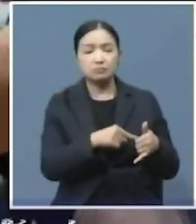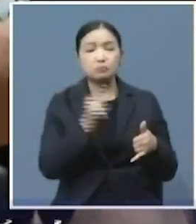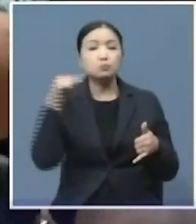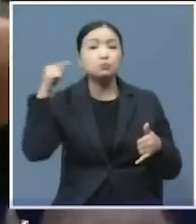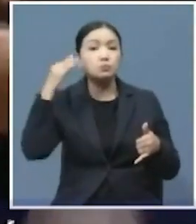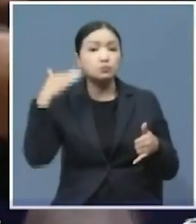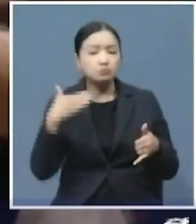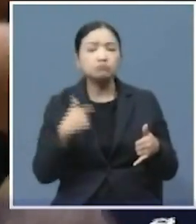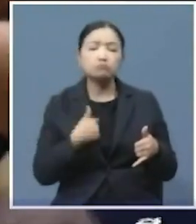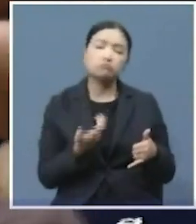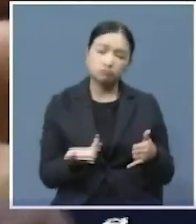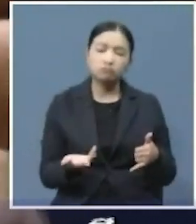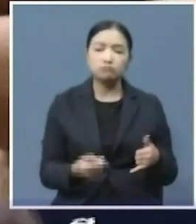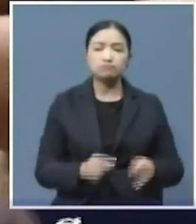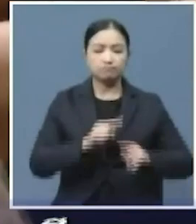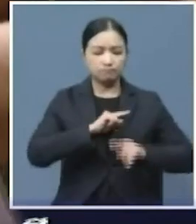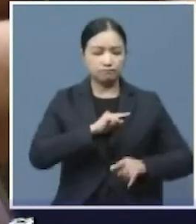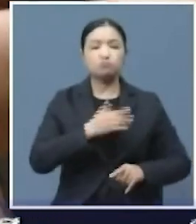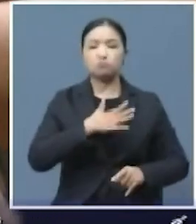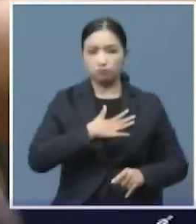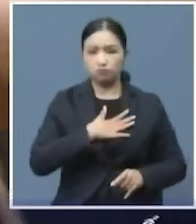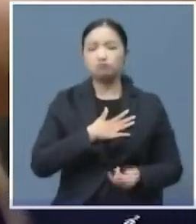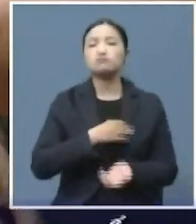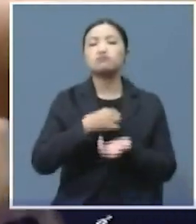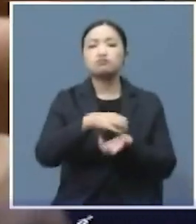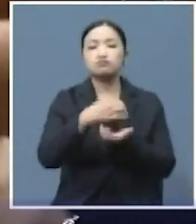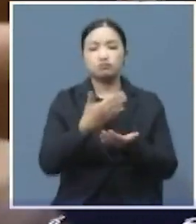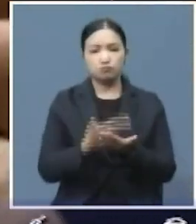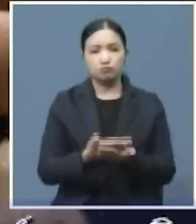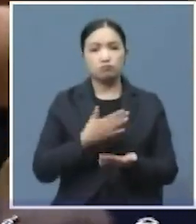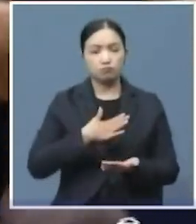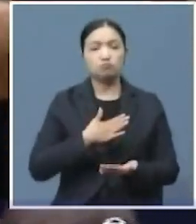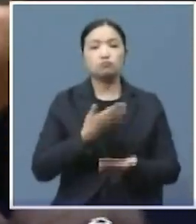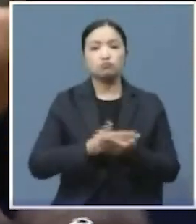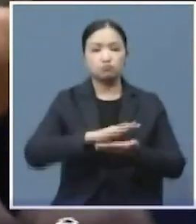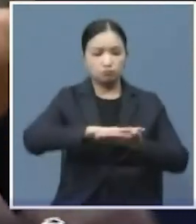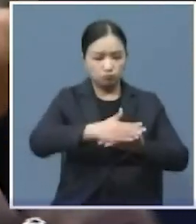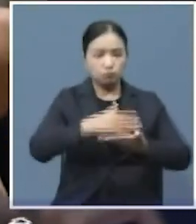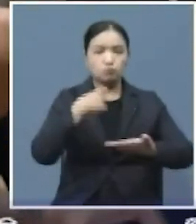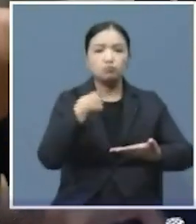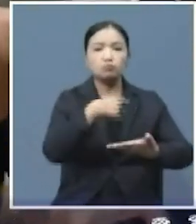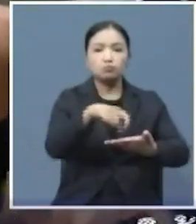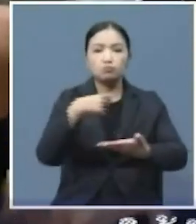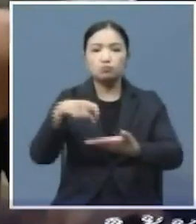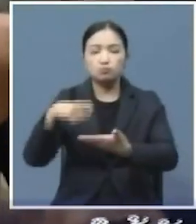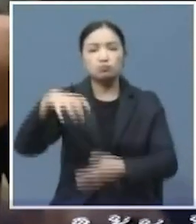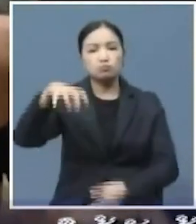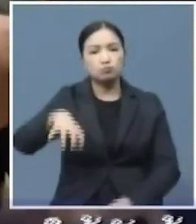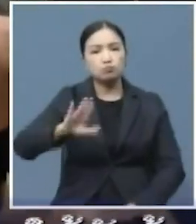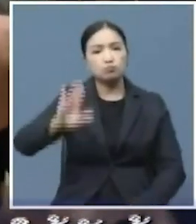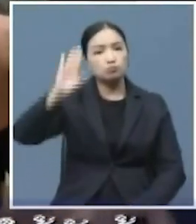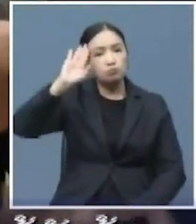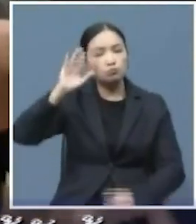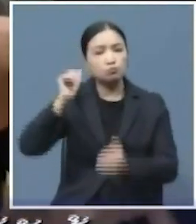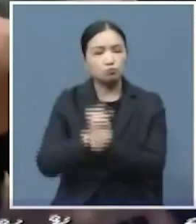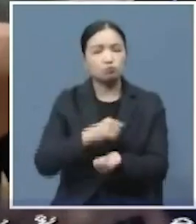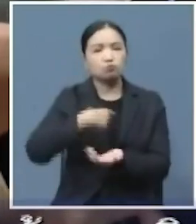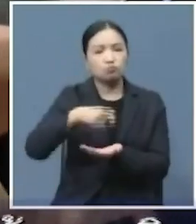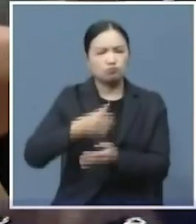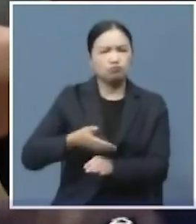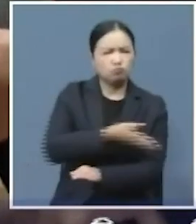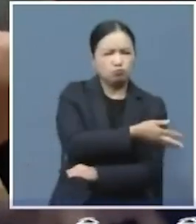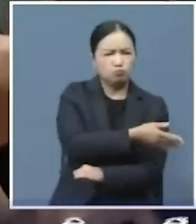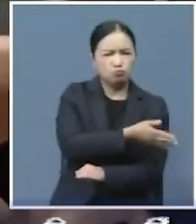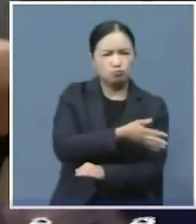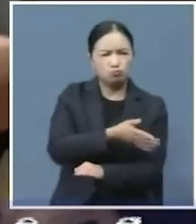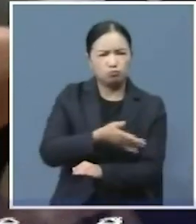เกี่ยวกับการทำหน้าที่ของตนในเส้นทางการโอนเงินต่างๆไปยังหน่วยงานของตำรวจคือไม่ใช่โอนกันปี 2ปีนี้นะครับ